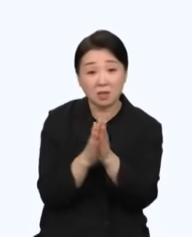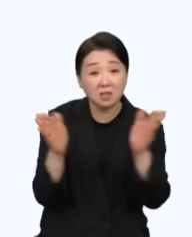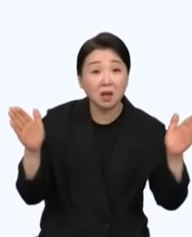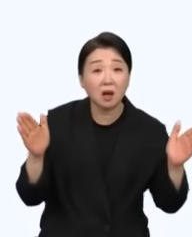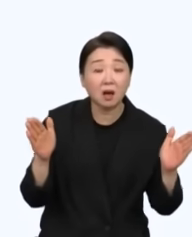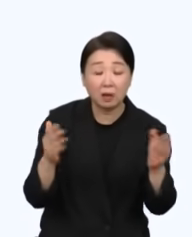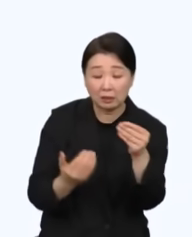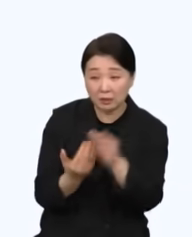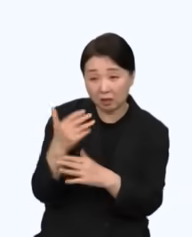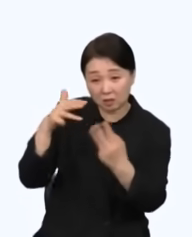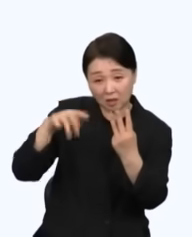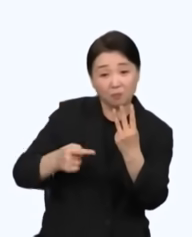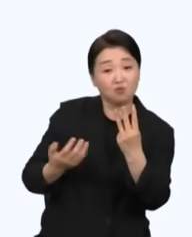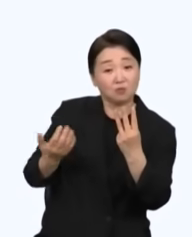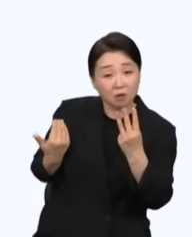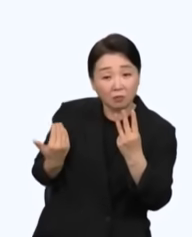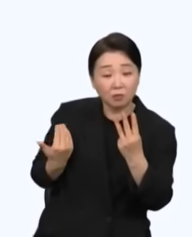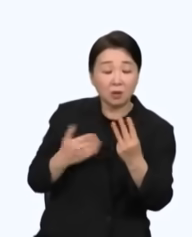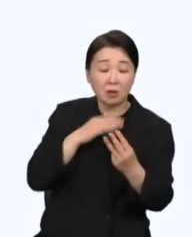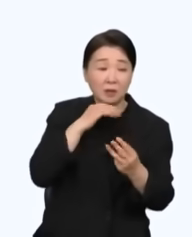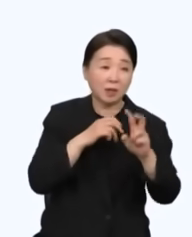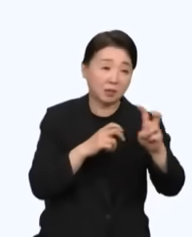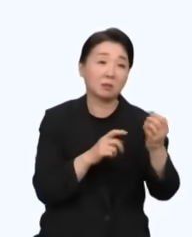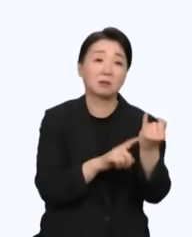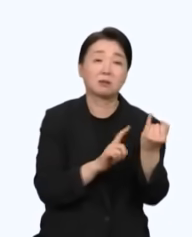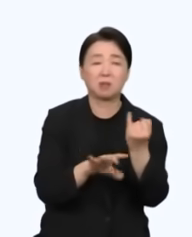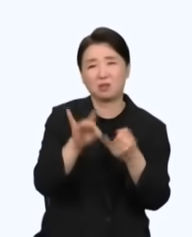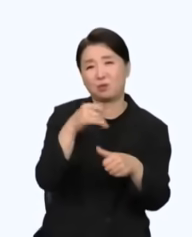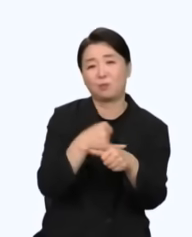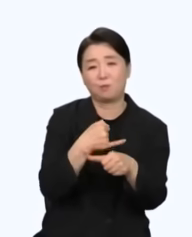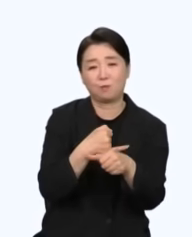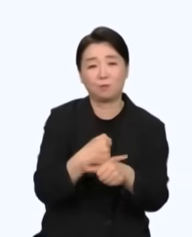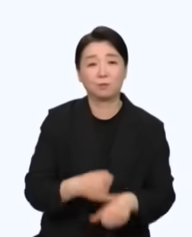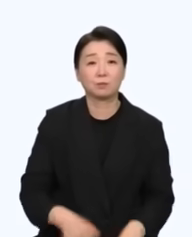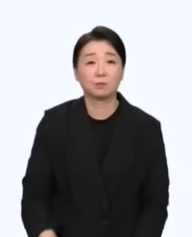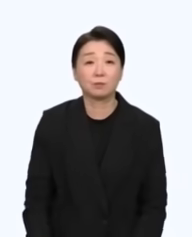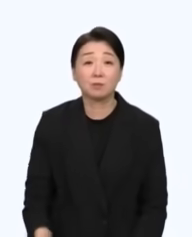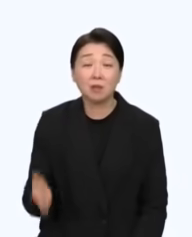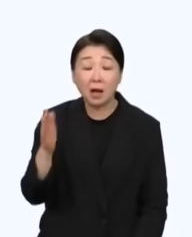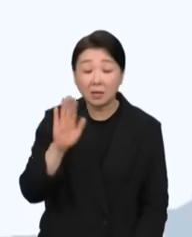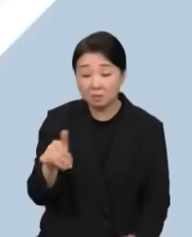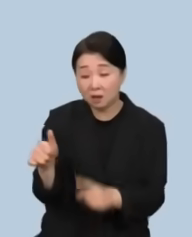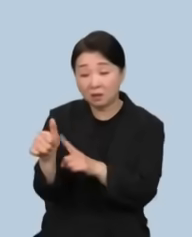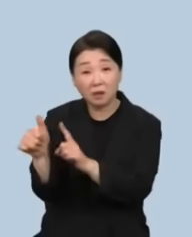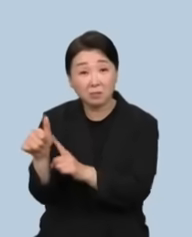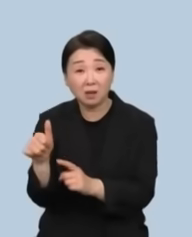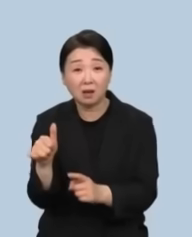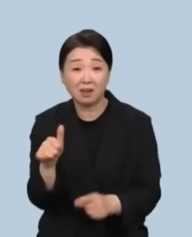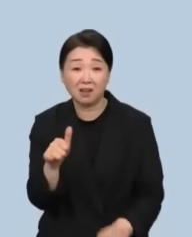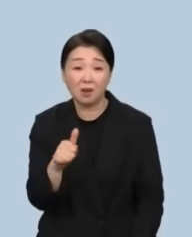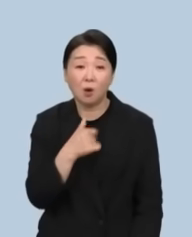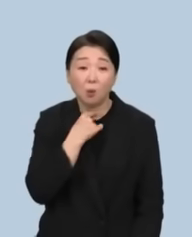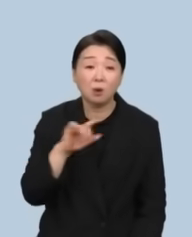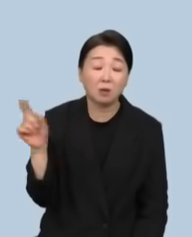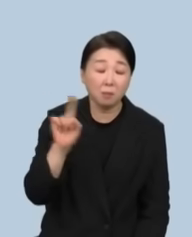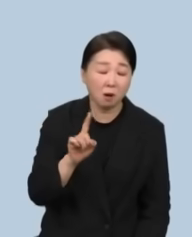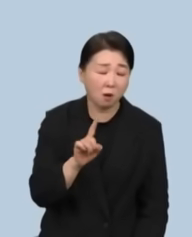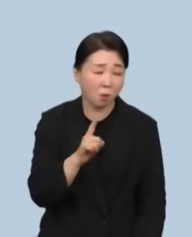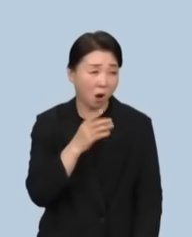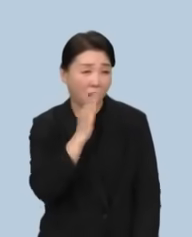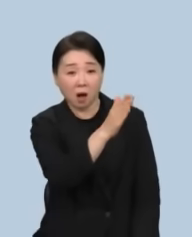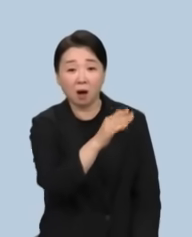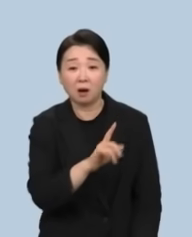건 사건 3주 전 20살 여대생의 첫 연애였습니다. 그런데 가해자의 요구, 직설적이고